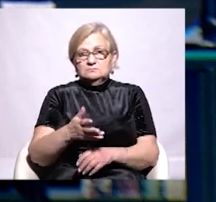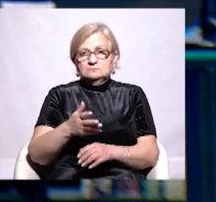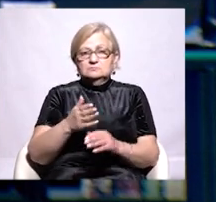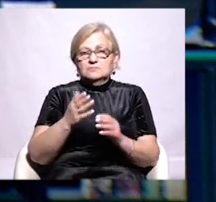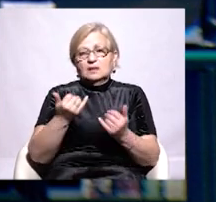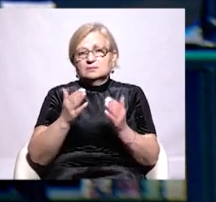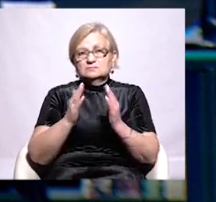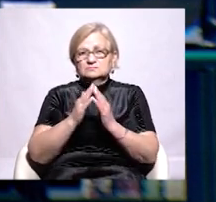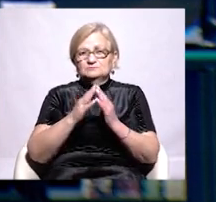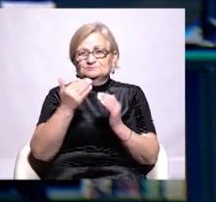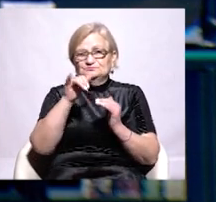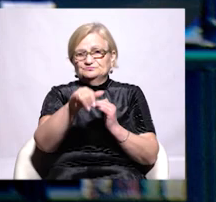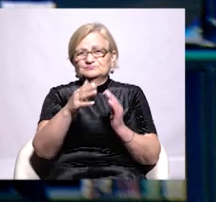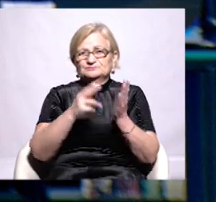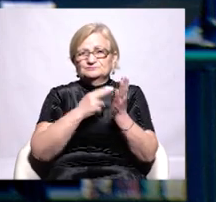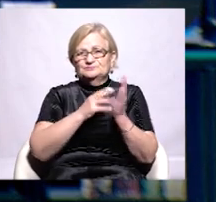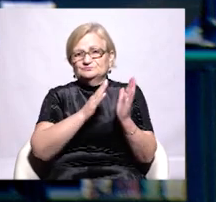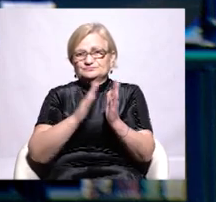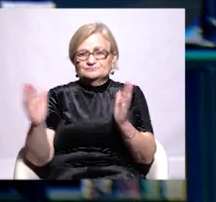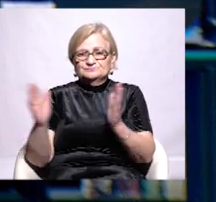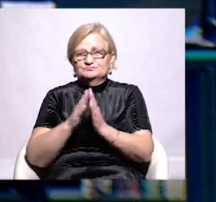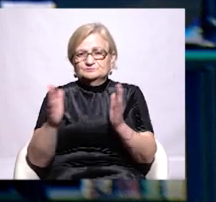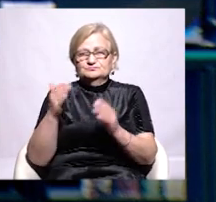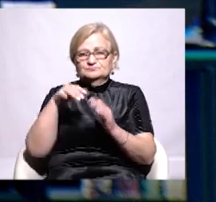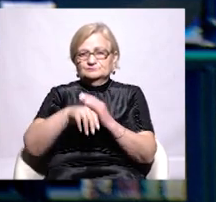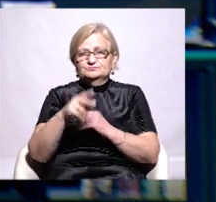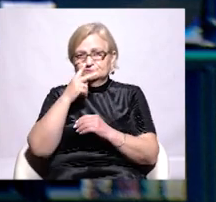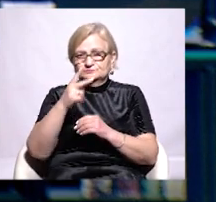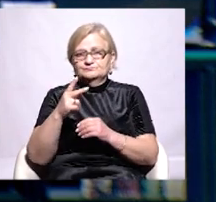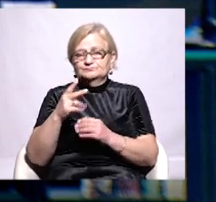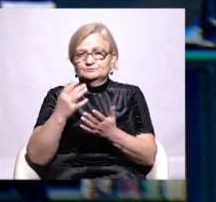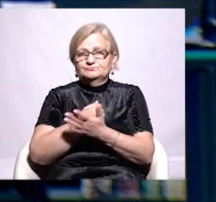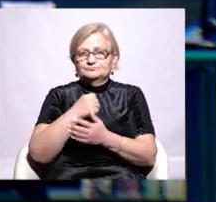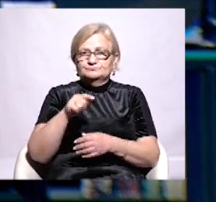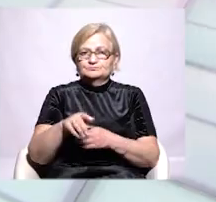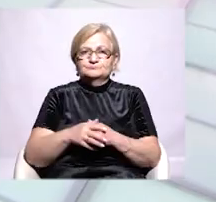საოჯახო ბიბლიოთეკაში გაქვთ თქვენ მუხრან მაჭავარიანის ლექსების კრებული და იქ იპოვოთ